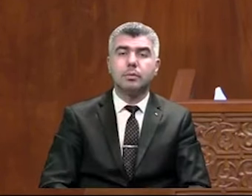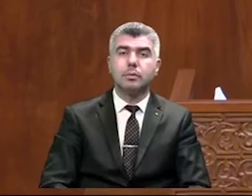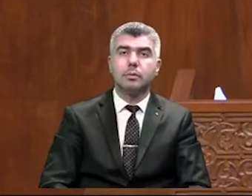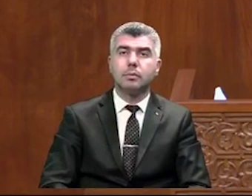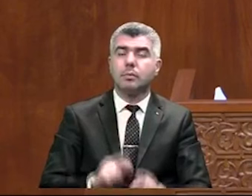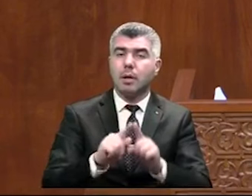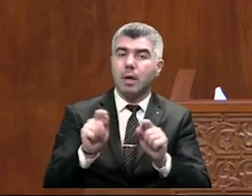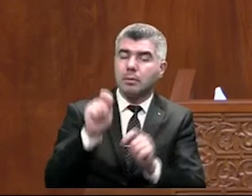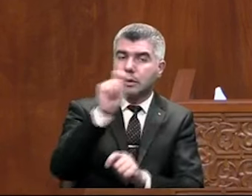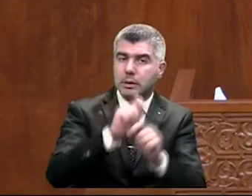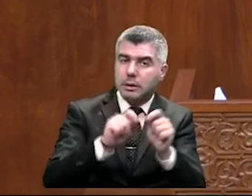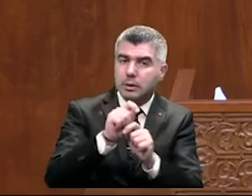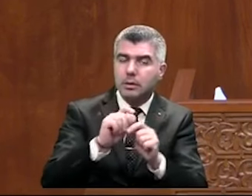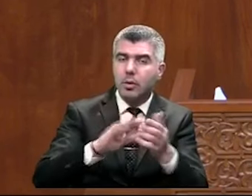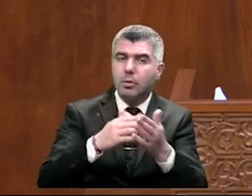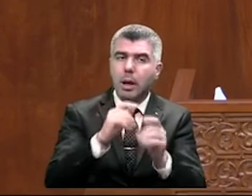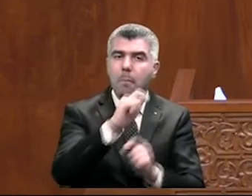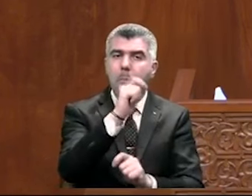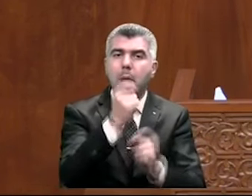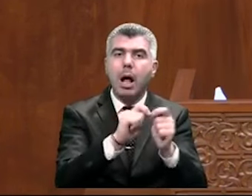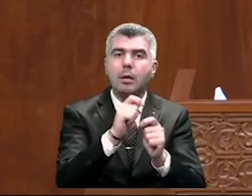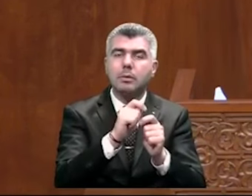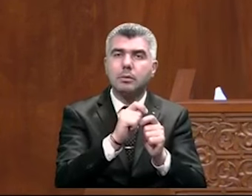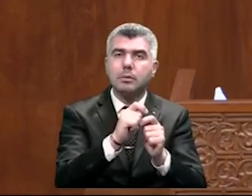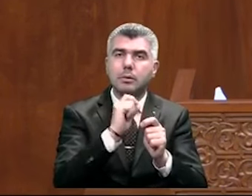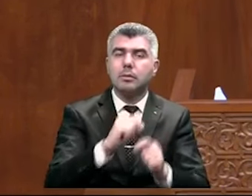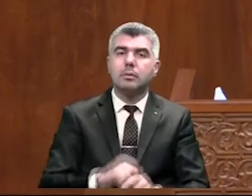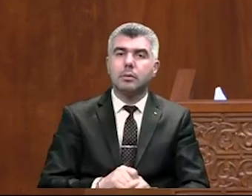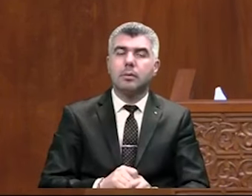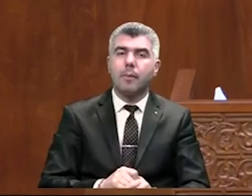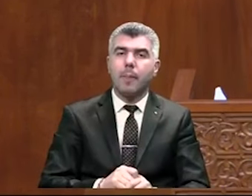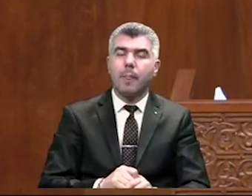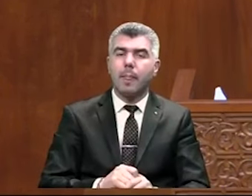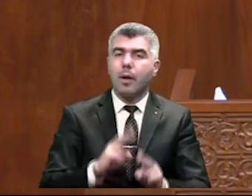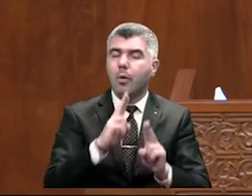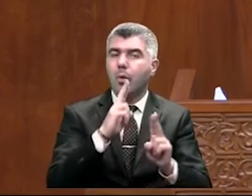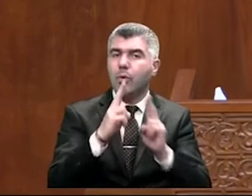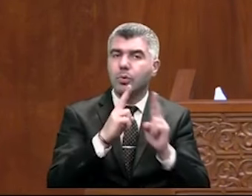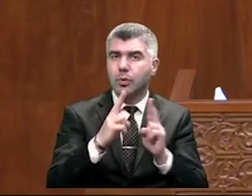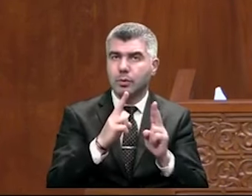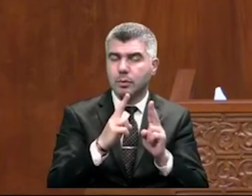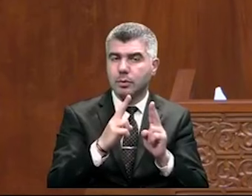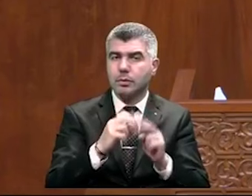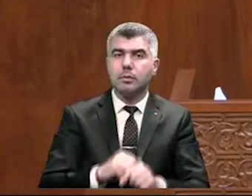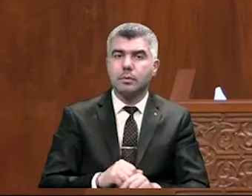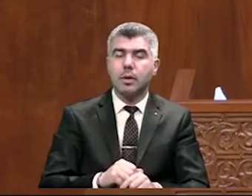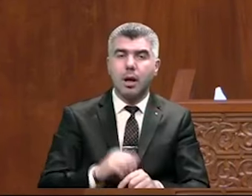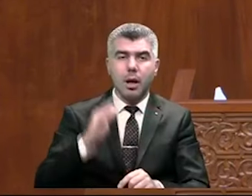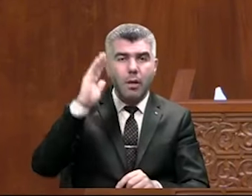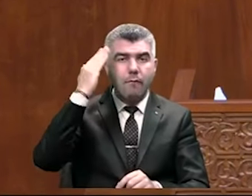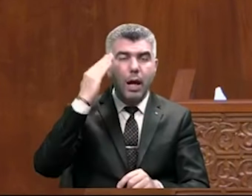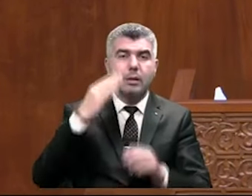انتهاء الدراسه المتعلقه بطريق السيار ما بين فاس